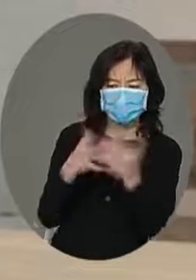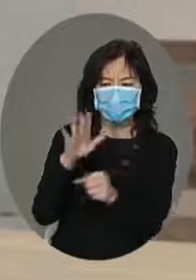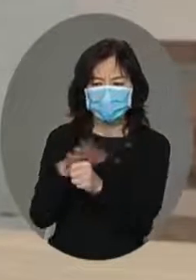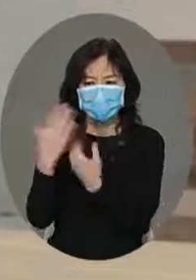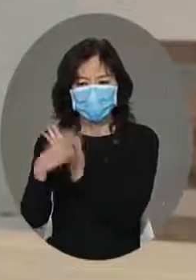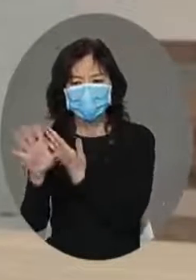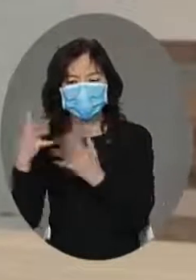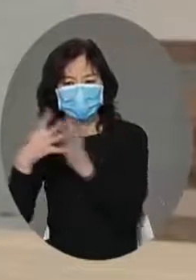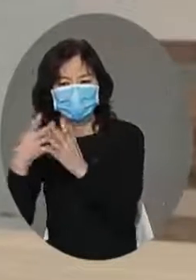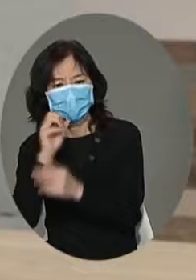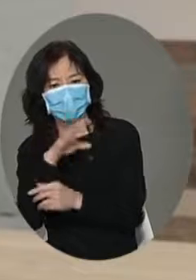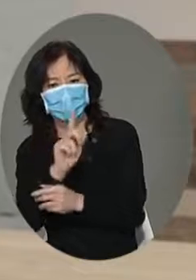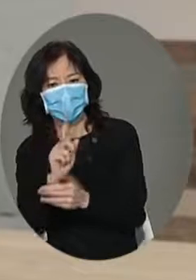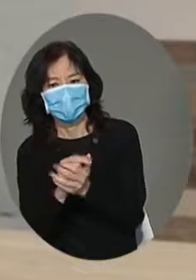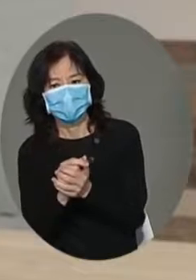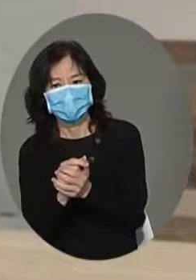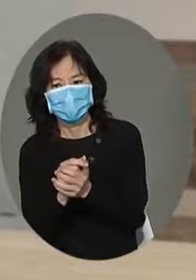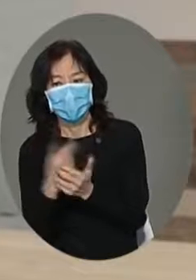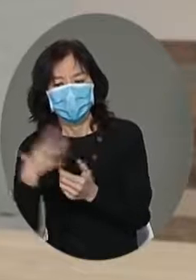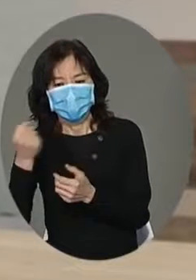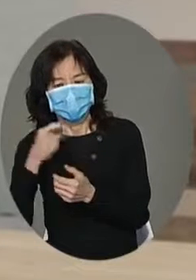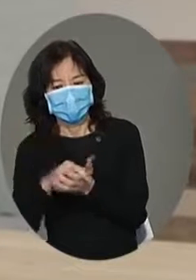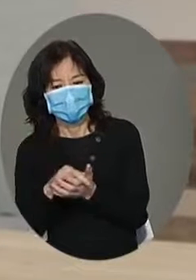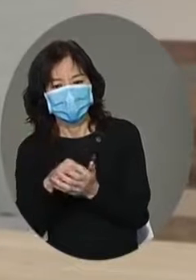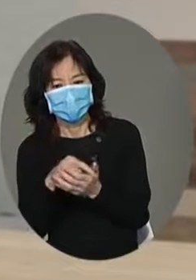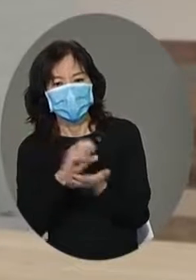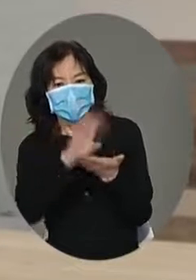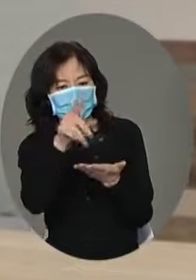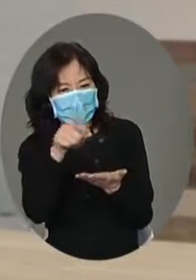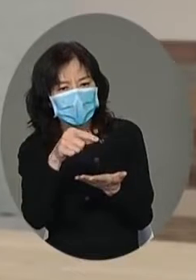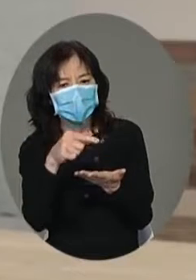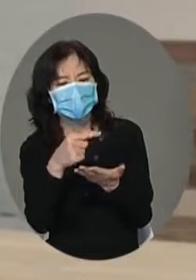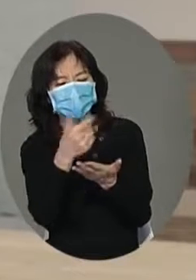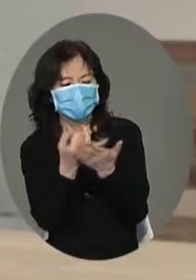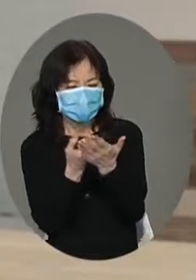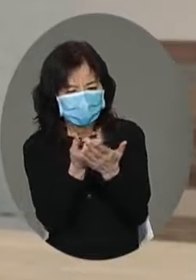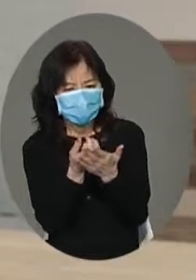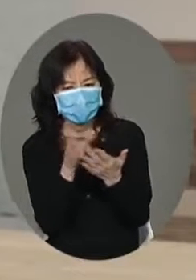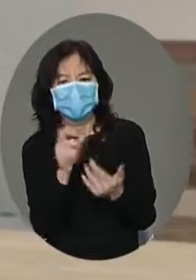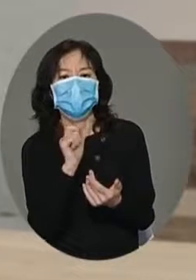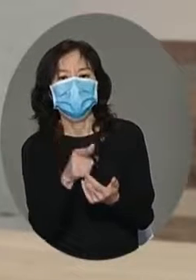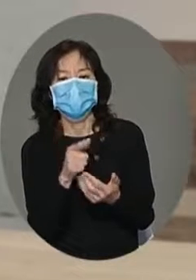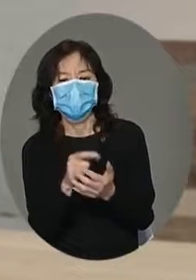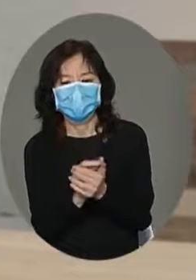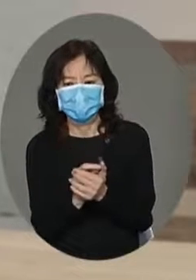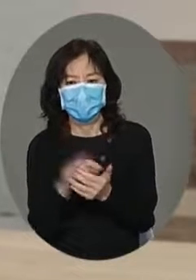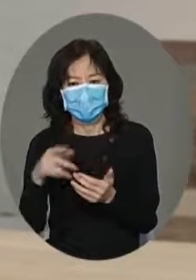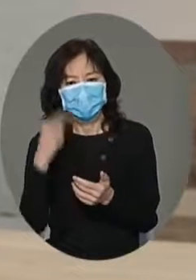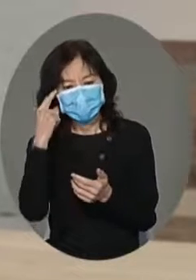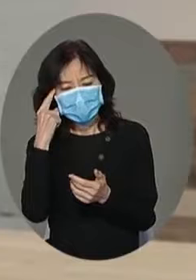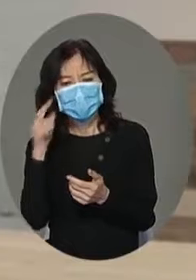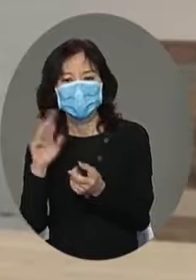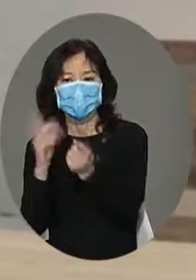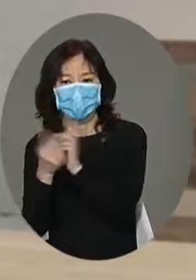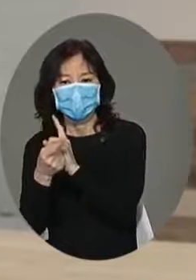相茂木敏充就話：作為外相咧，就唔會就發言人層級嘅貼文逐條評論。咁但係咧，佢已經透過